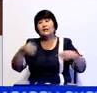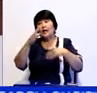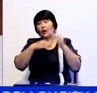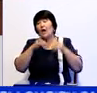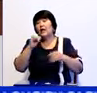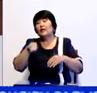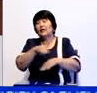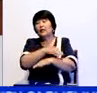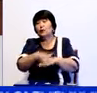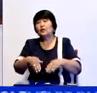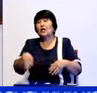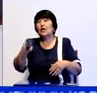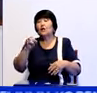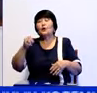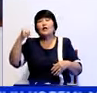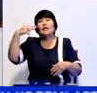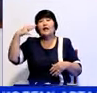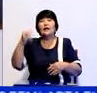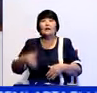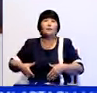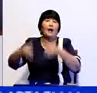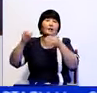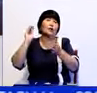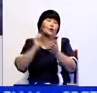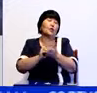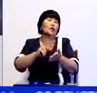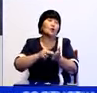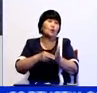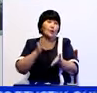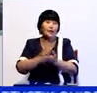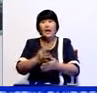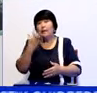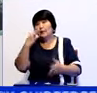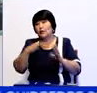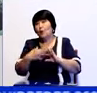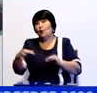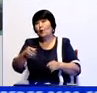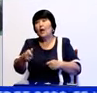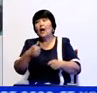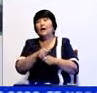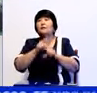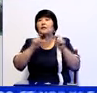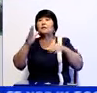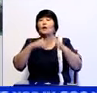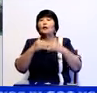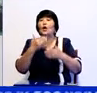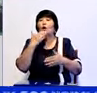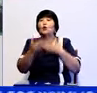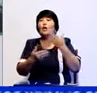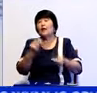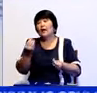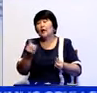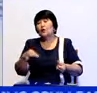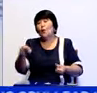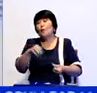кент көшелерінде диодты жарық шам бағаналарын орнату сынды жобалар бар. Ал 5 ауылдық округке әкімдік ғимараттарын салу үшін сұралған қаржыға